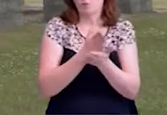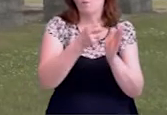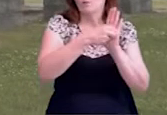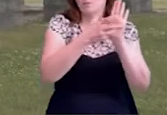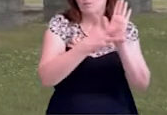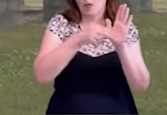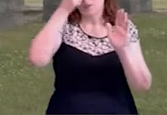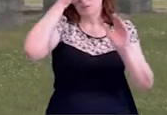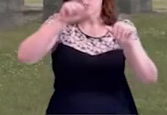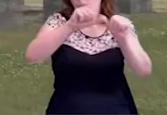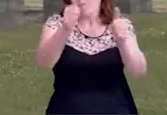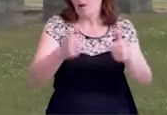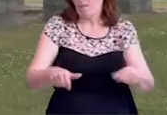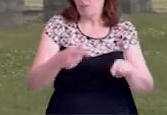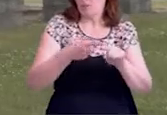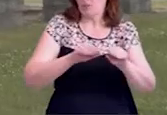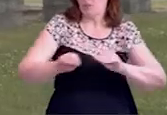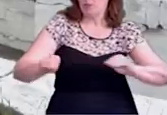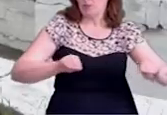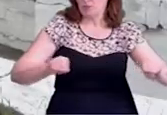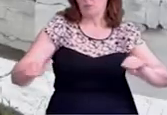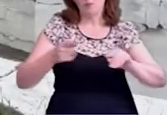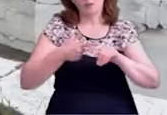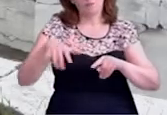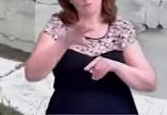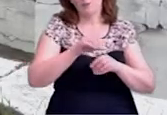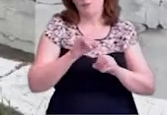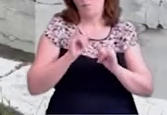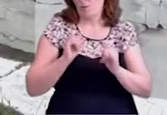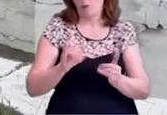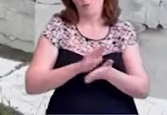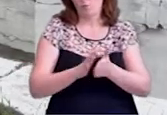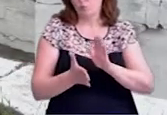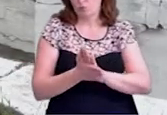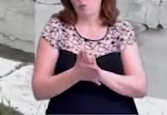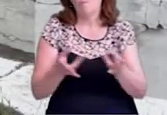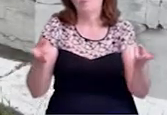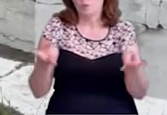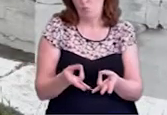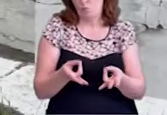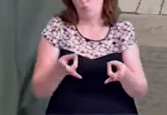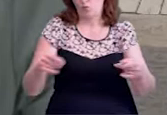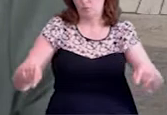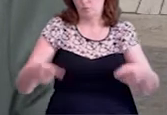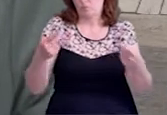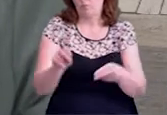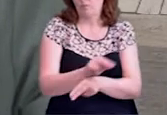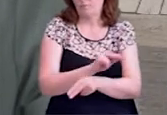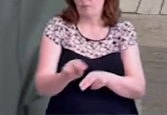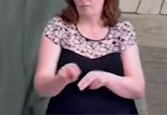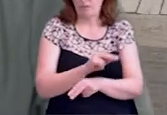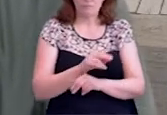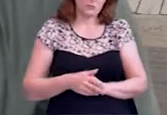пам'яток архітектури національного значення. Усі вони в незадовільному стані і потребують реставрації, каже Тетяна Кураш. У 2012